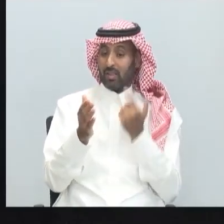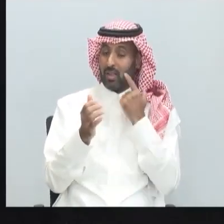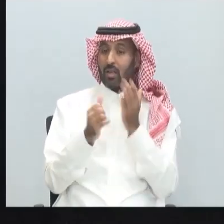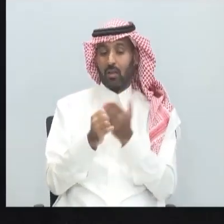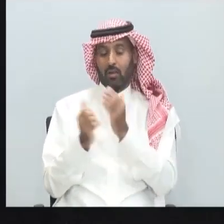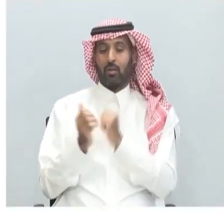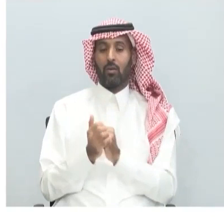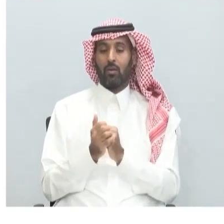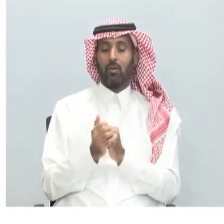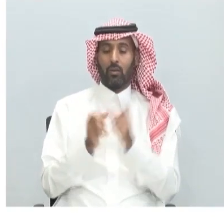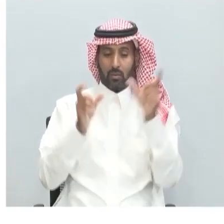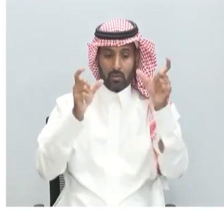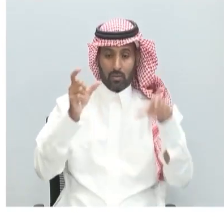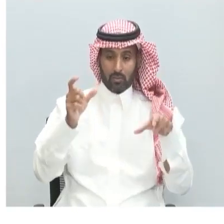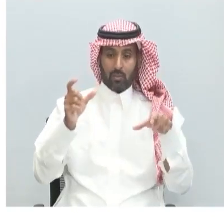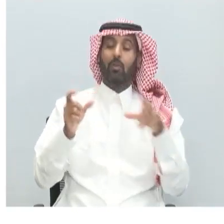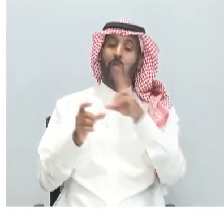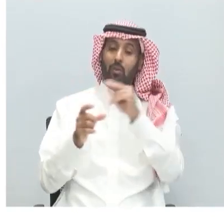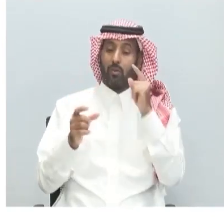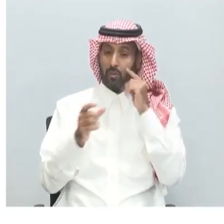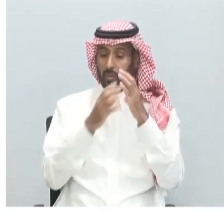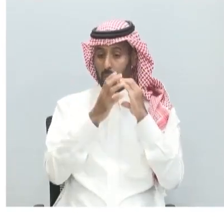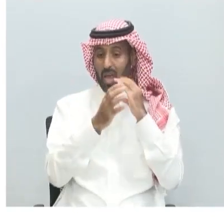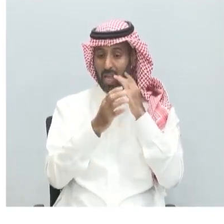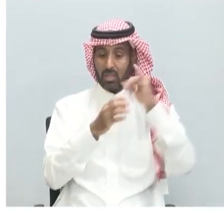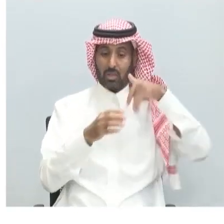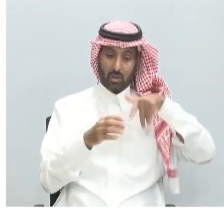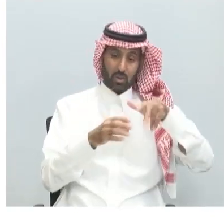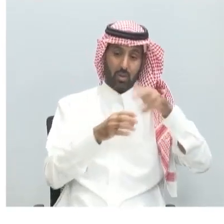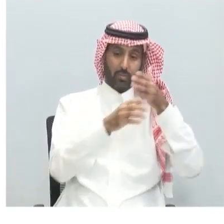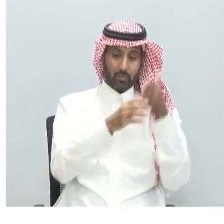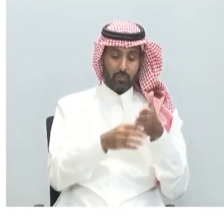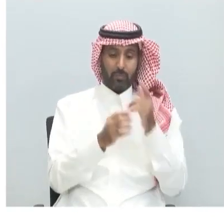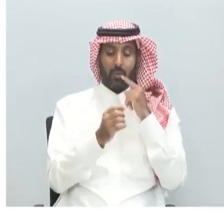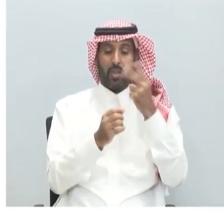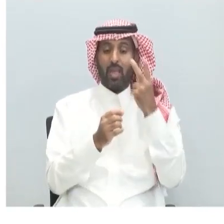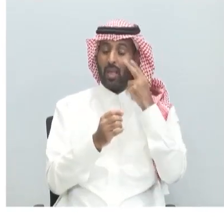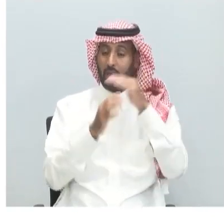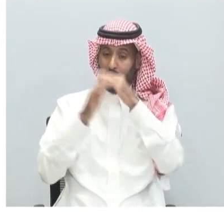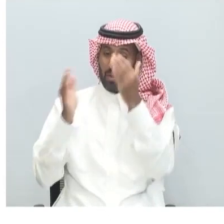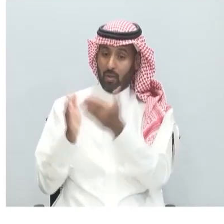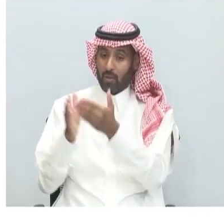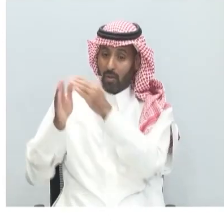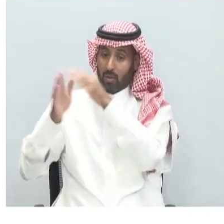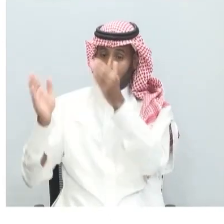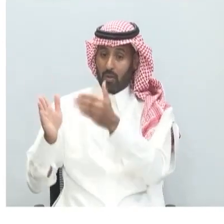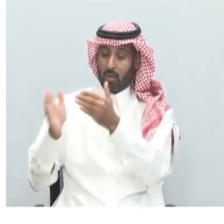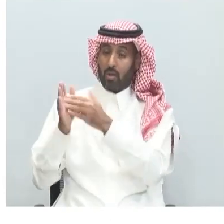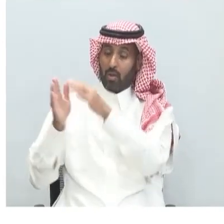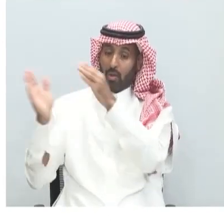بالترتيب فهنا نفس الطريقه لاحظ معي لنفترض ان لدي ثلاث غرف اذا هذا